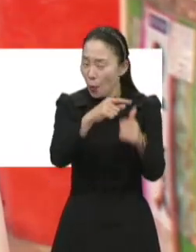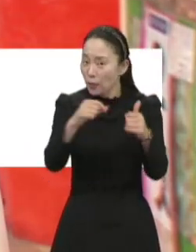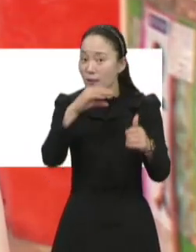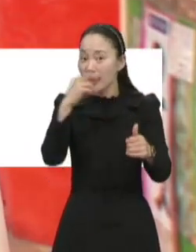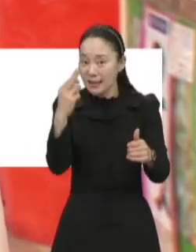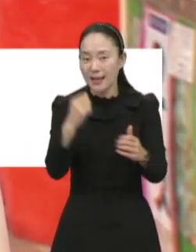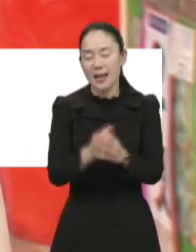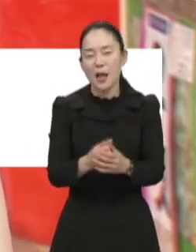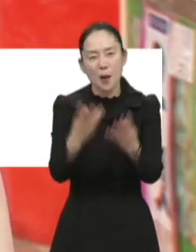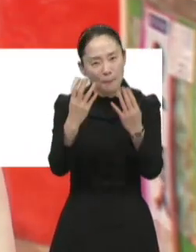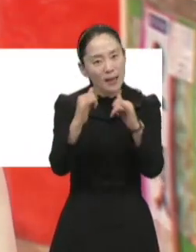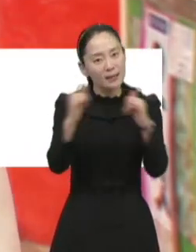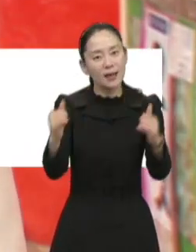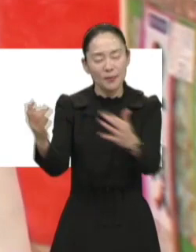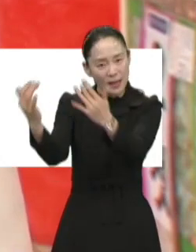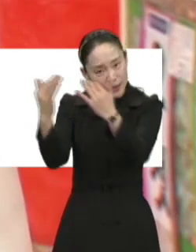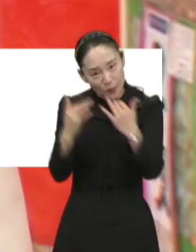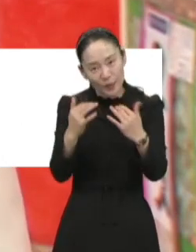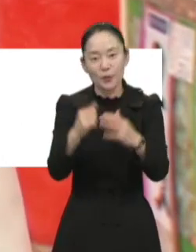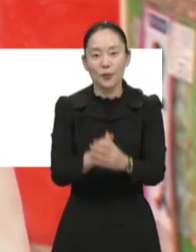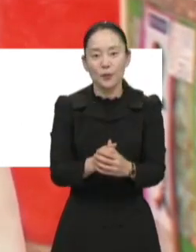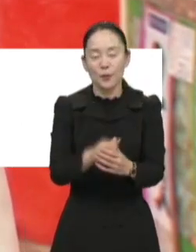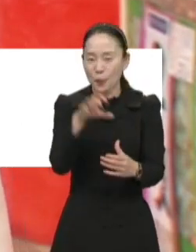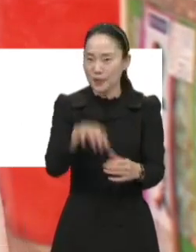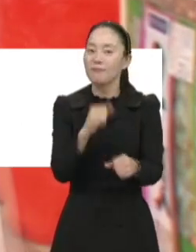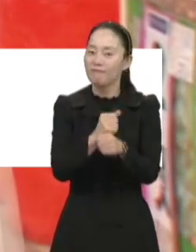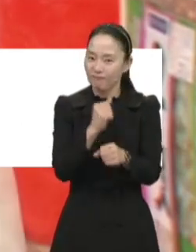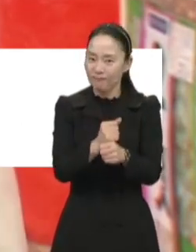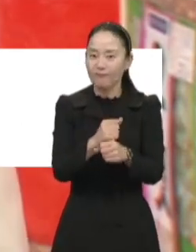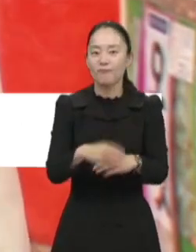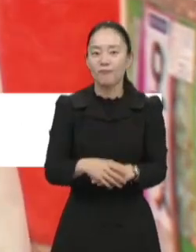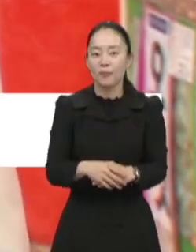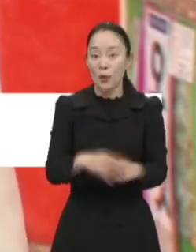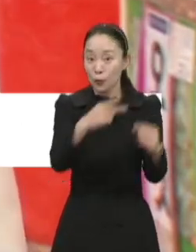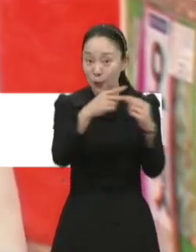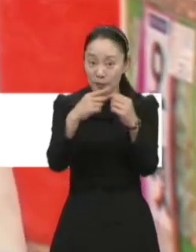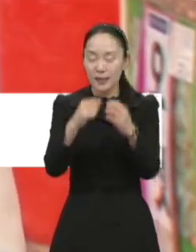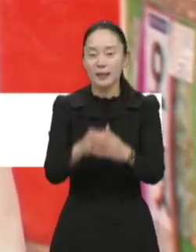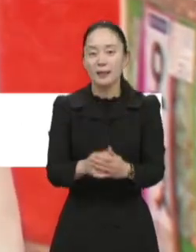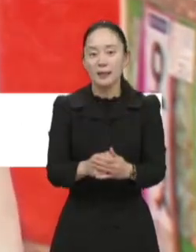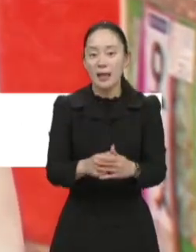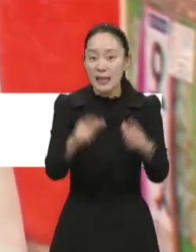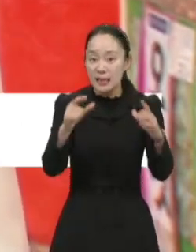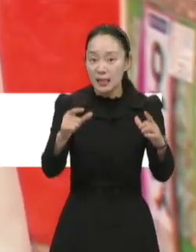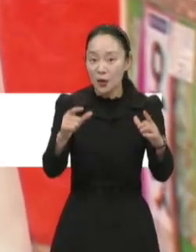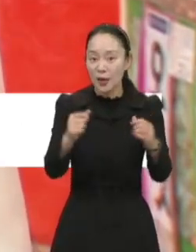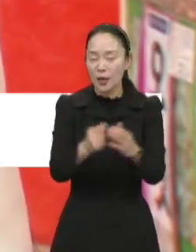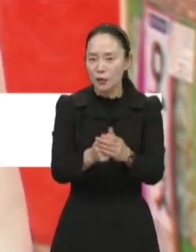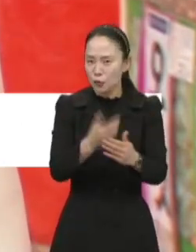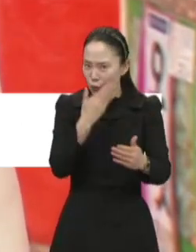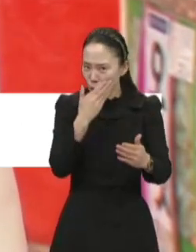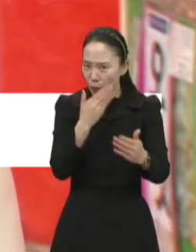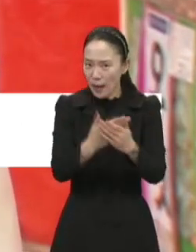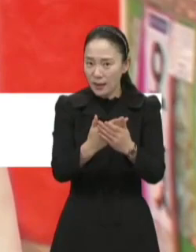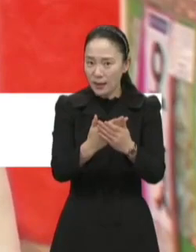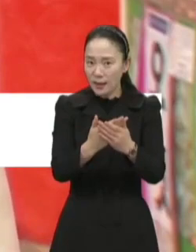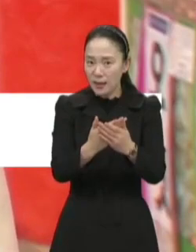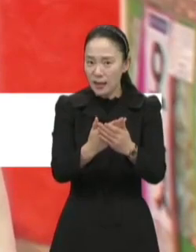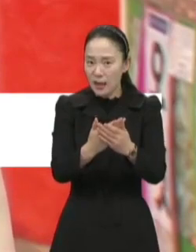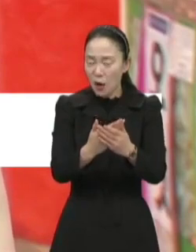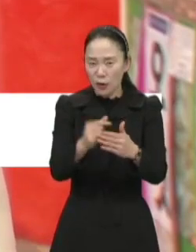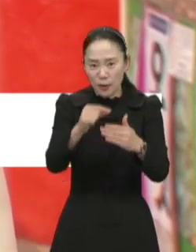예산에 많은 사람들이 찾아올 수 있는 그런 곳으로 만들어야 된다 두 번째는 어 지역의 핵심 어떤